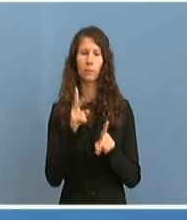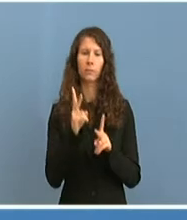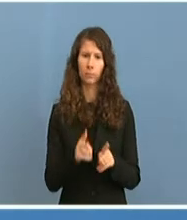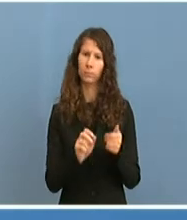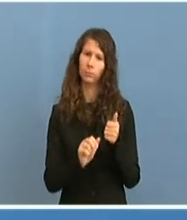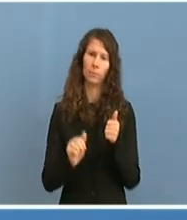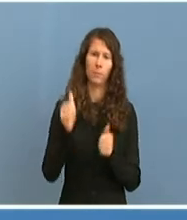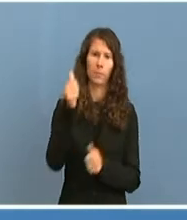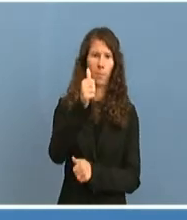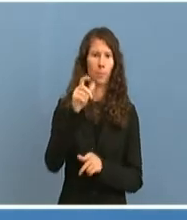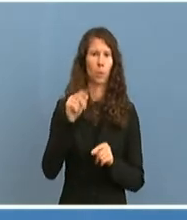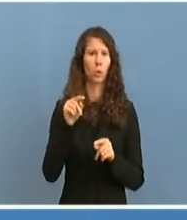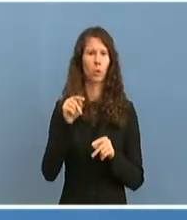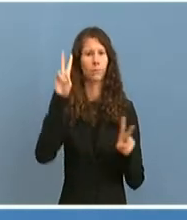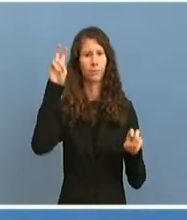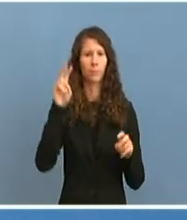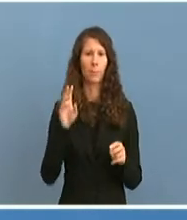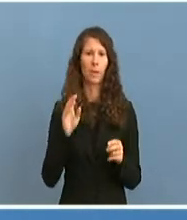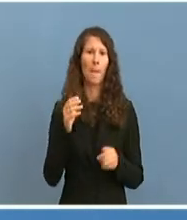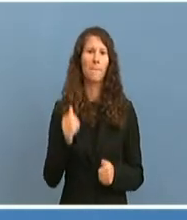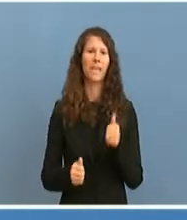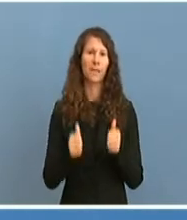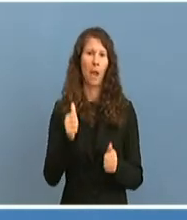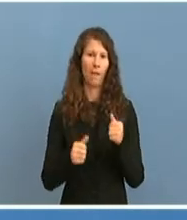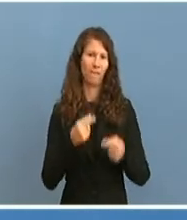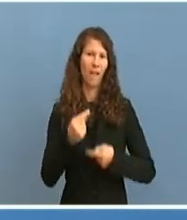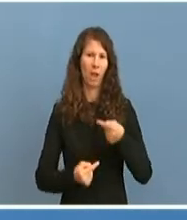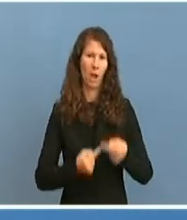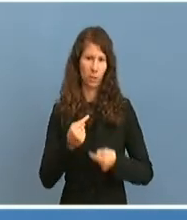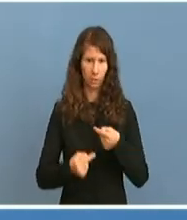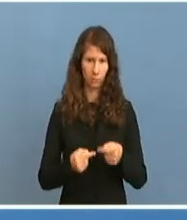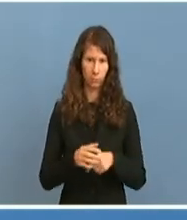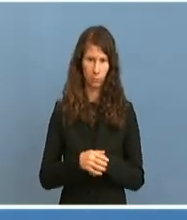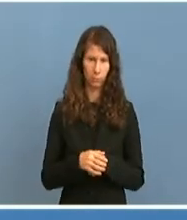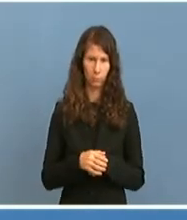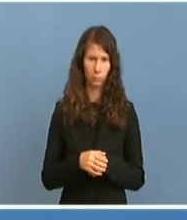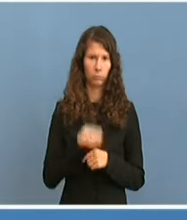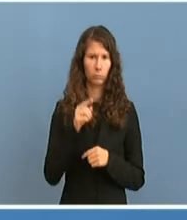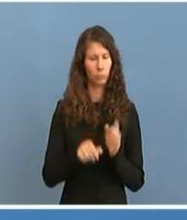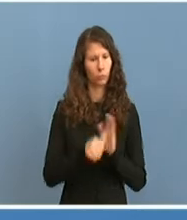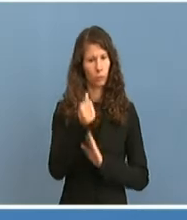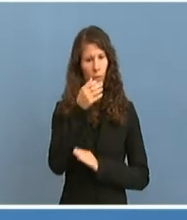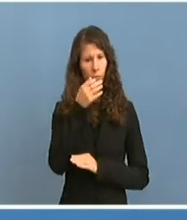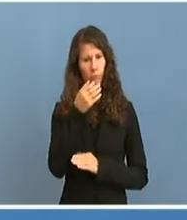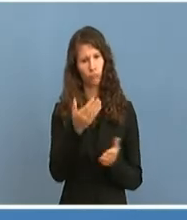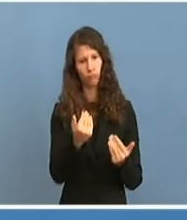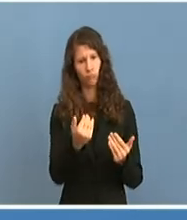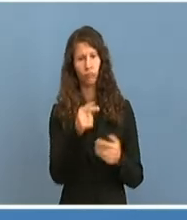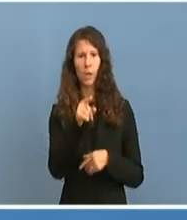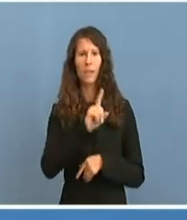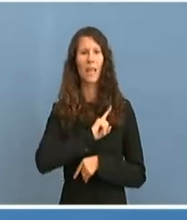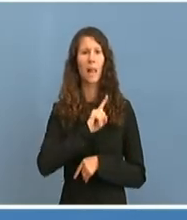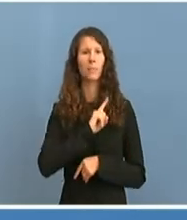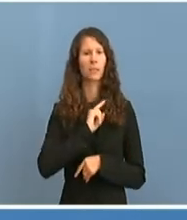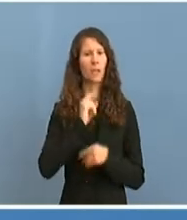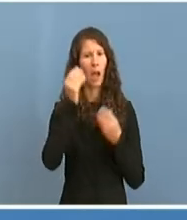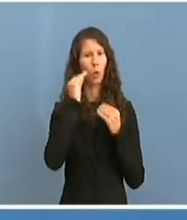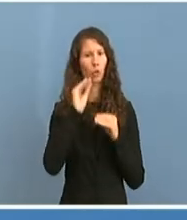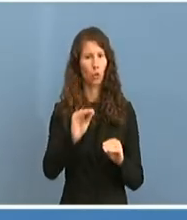sogenanntes Bieterverfahren, das dieses deutlich macht. Da verlangt man zunächst eine Selbstauskunft und prüft